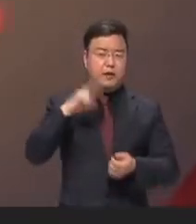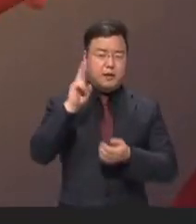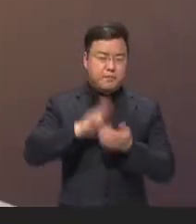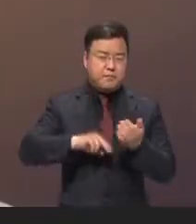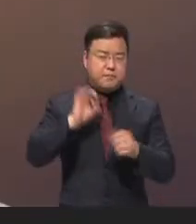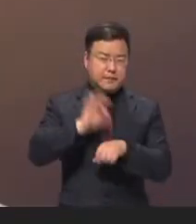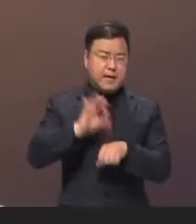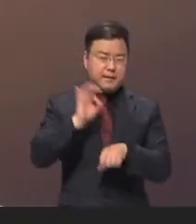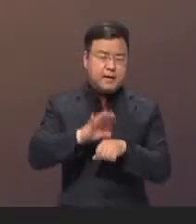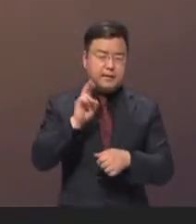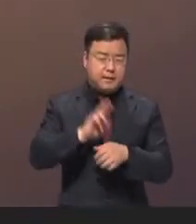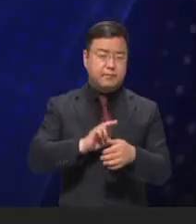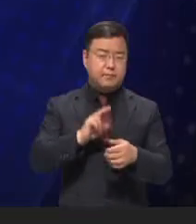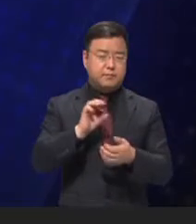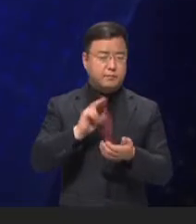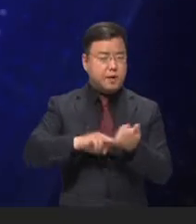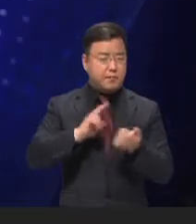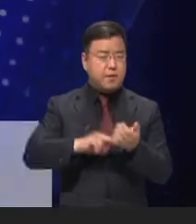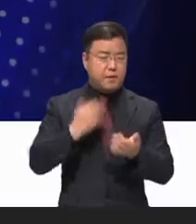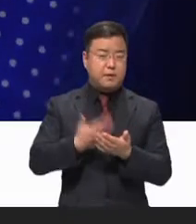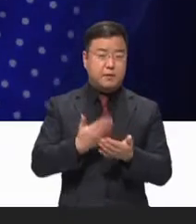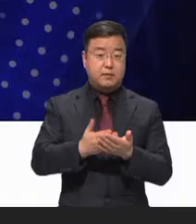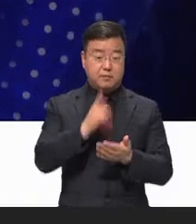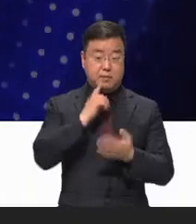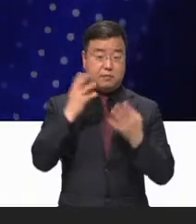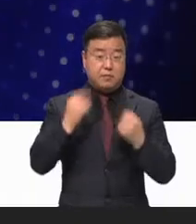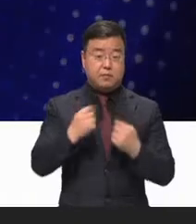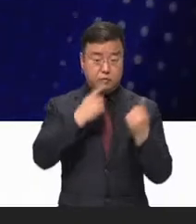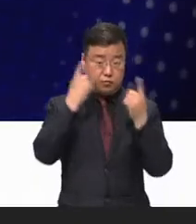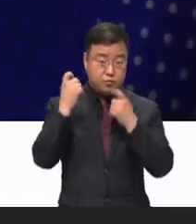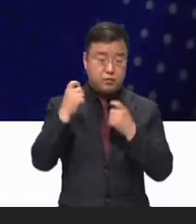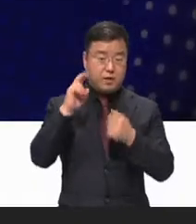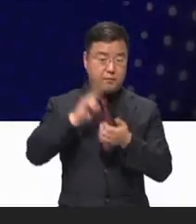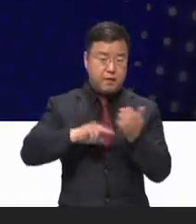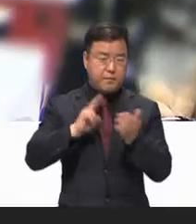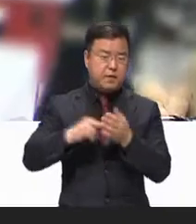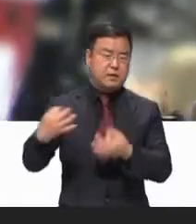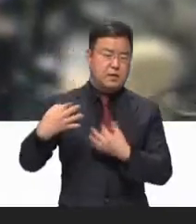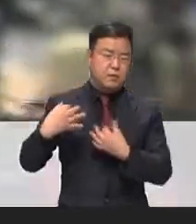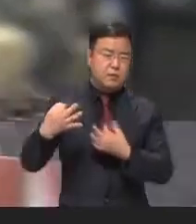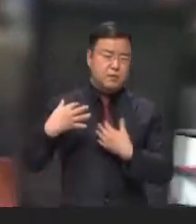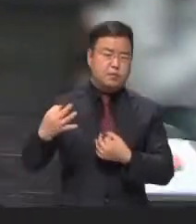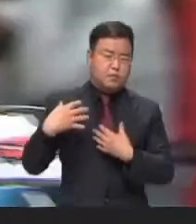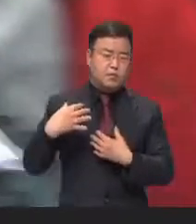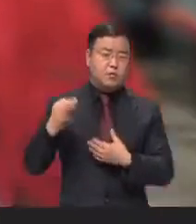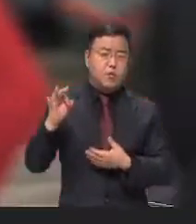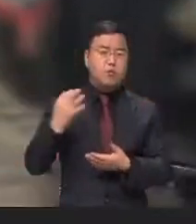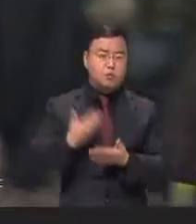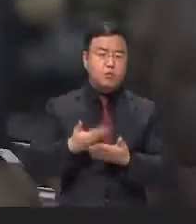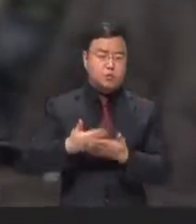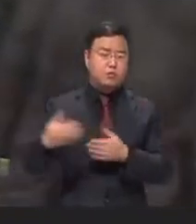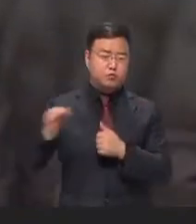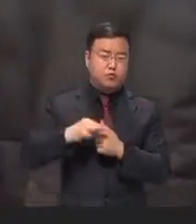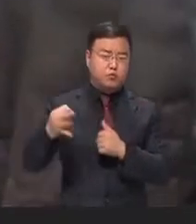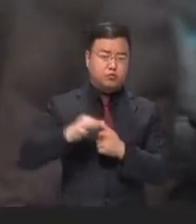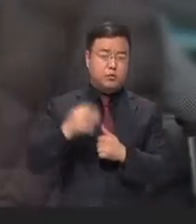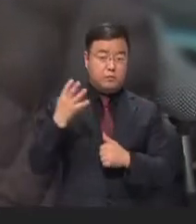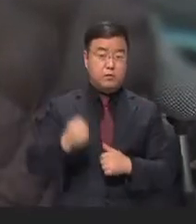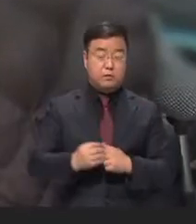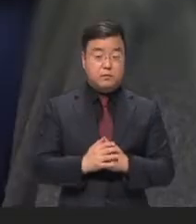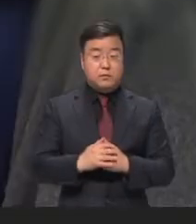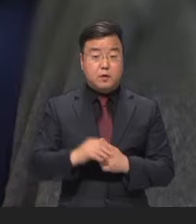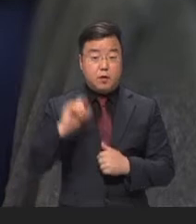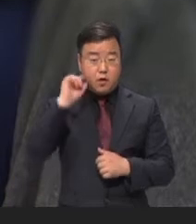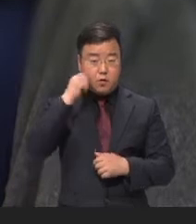끊임없이 받고 있습니다. 유혹이나 그런 재미도 많고 또 투자하겠다는 것도 많고 어려운 제작 환경으로 자금난을 호소해온